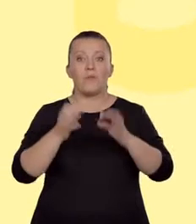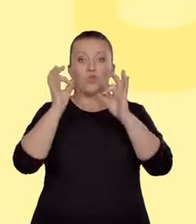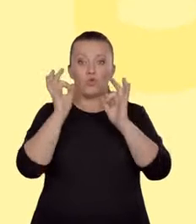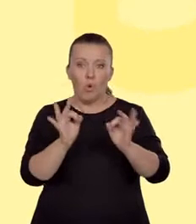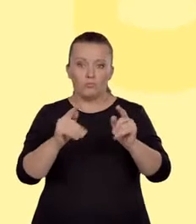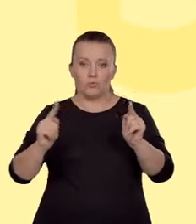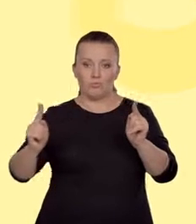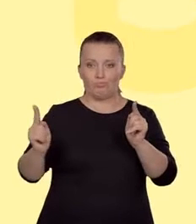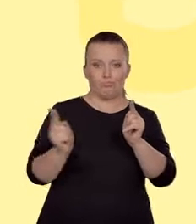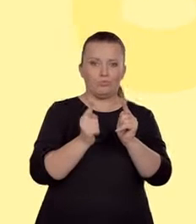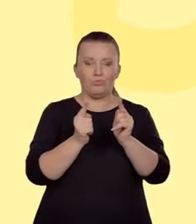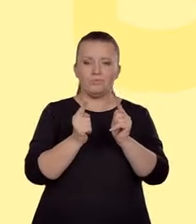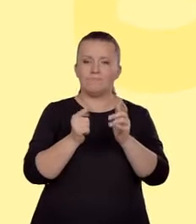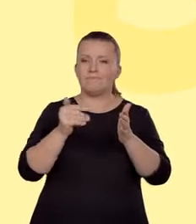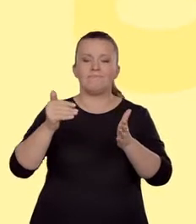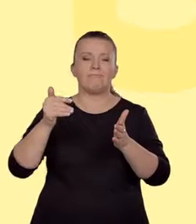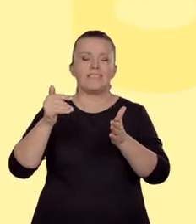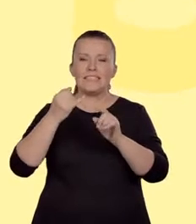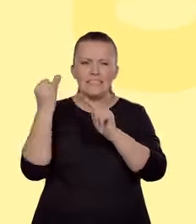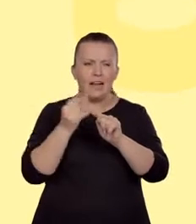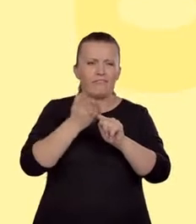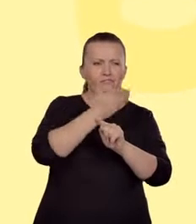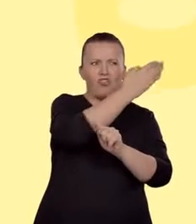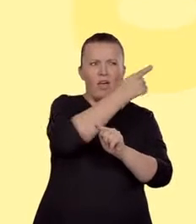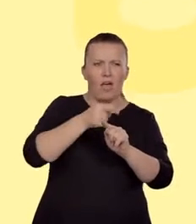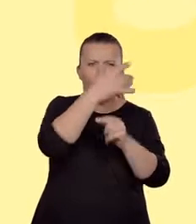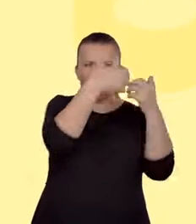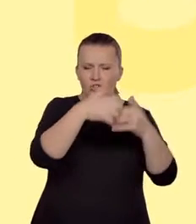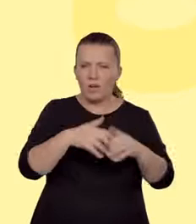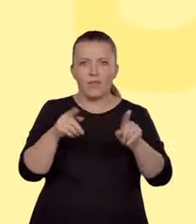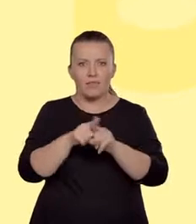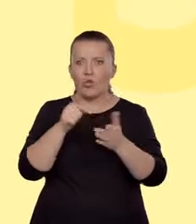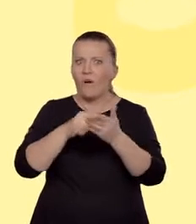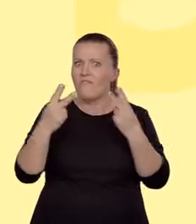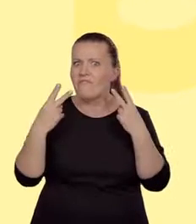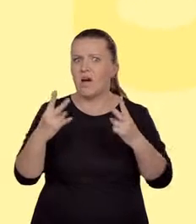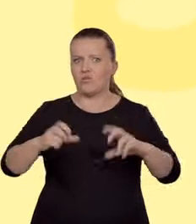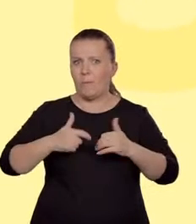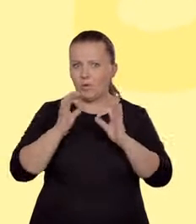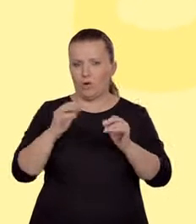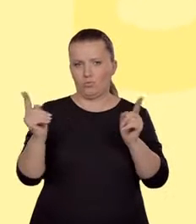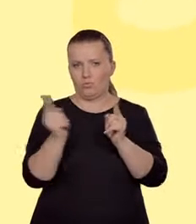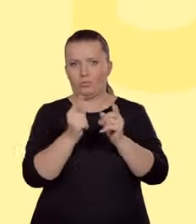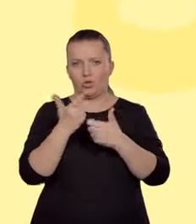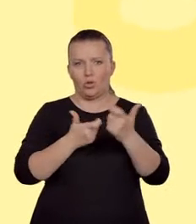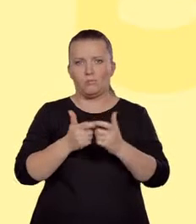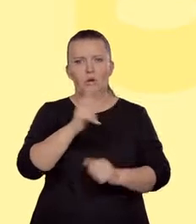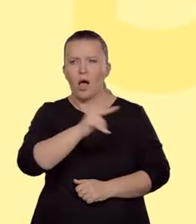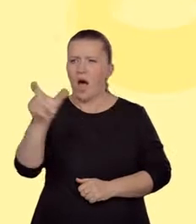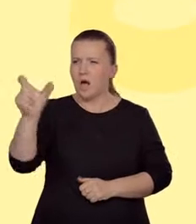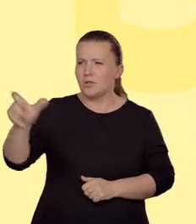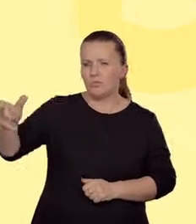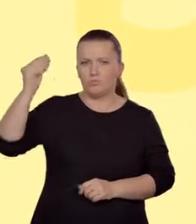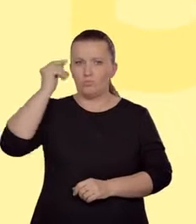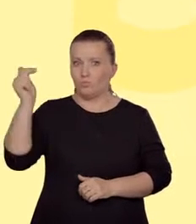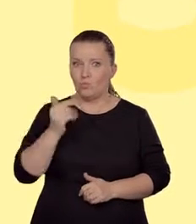wyników na każdym etapie wykonywania obliczeń to bardzo ważna umiejętność, którą musicie opanować. W wielu